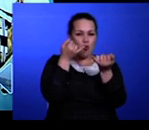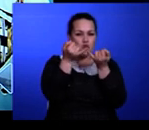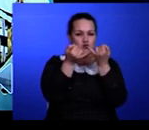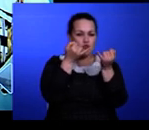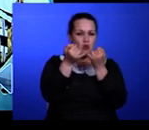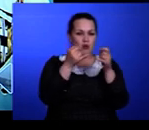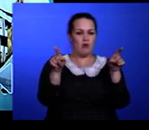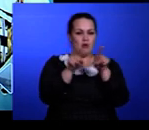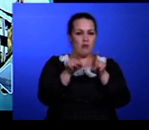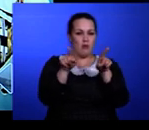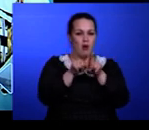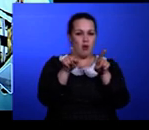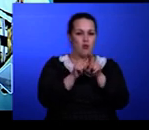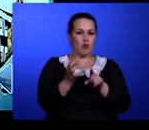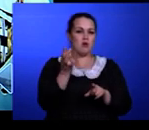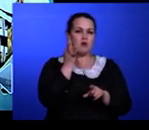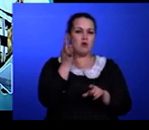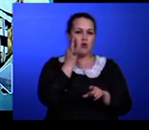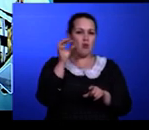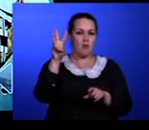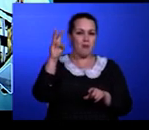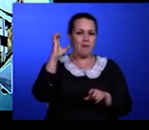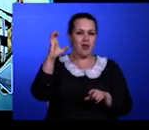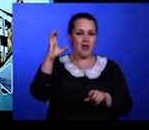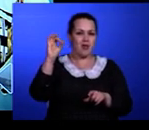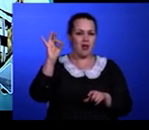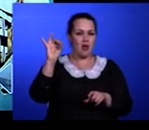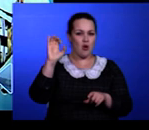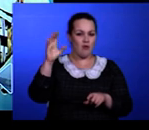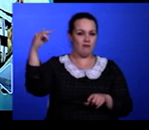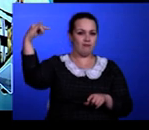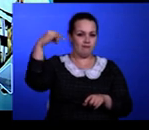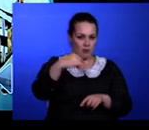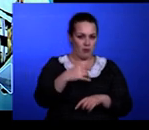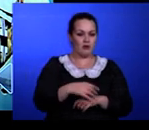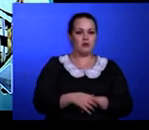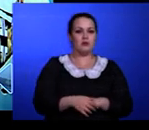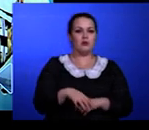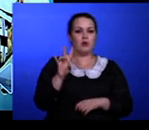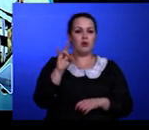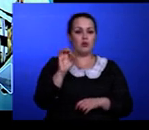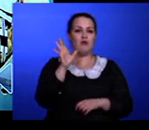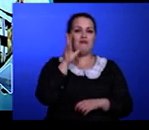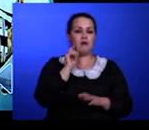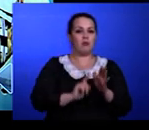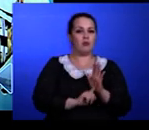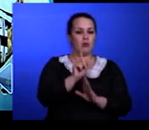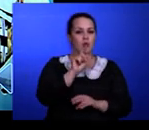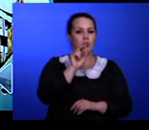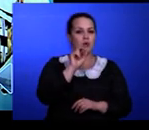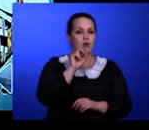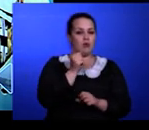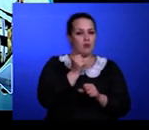похожих на ос мессеров но пришло время и нам поработать